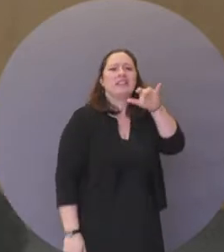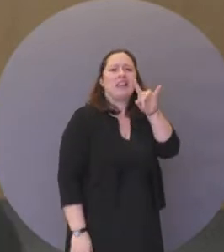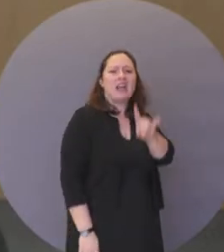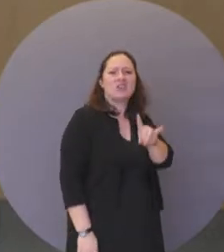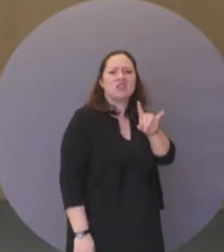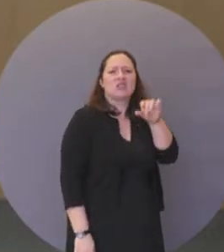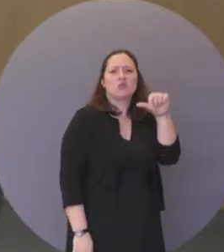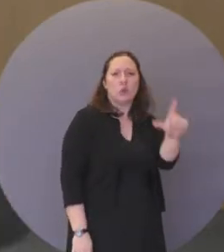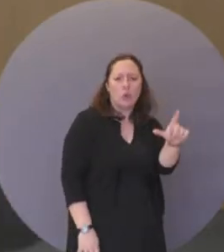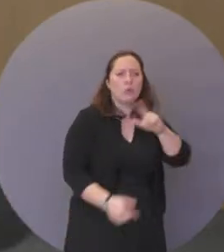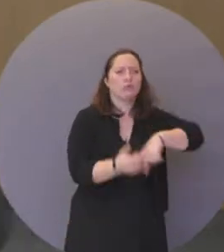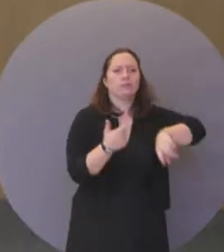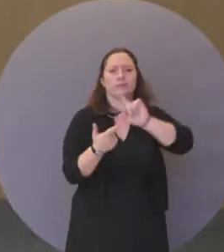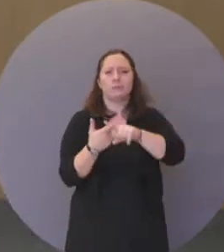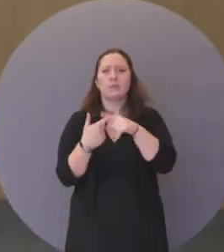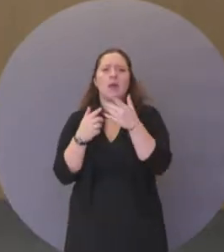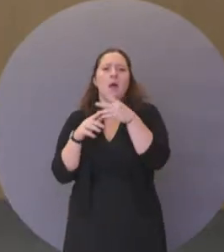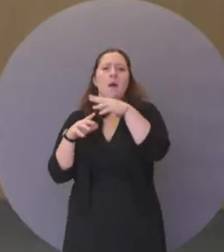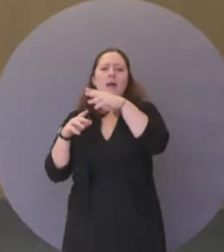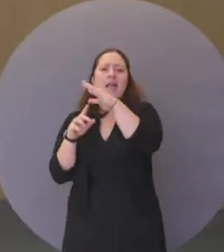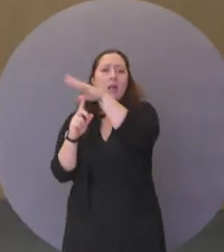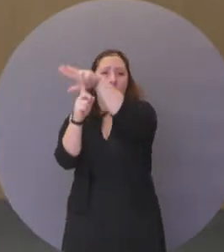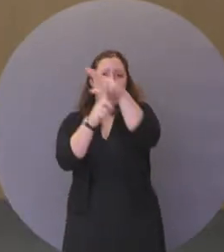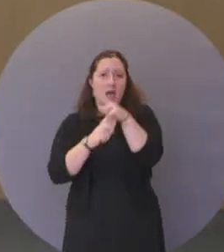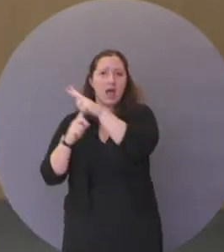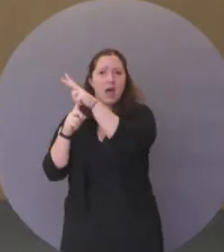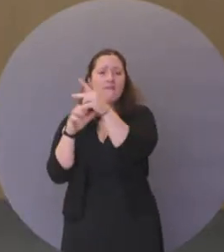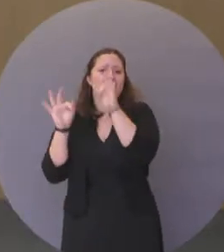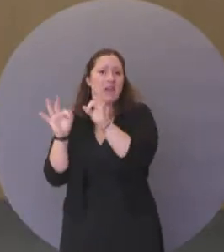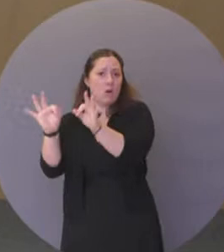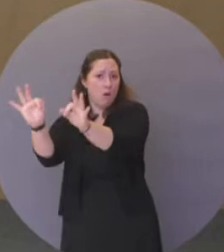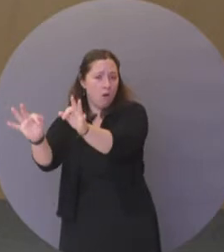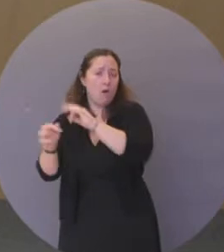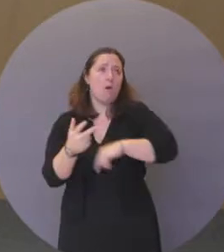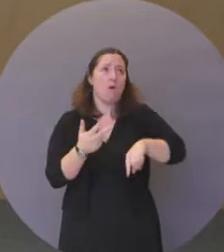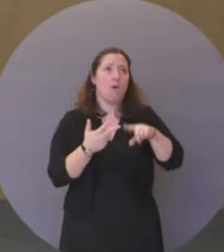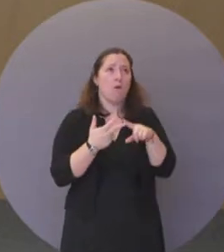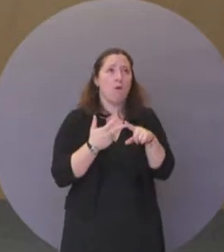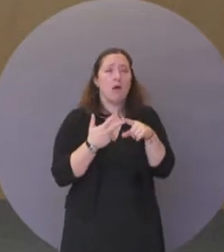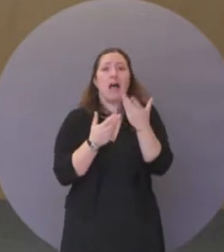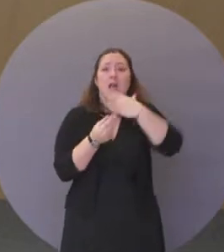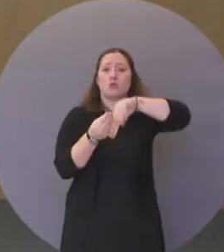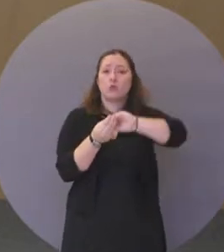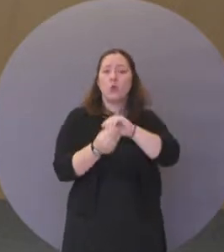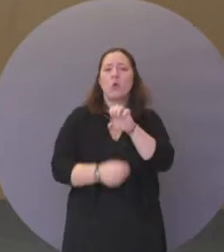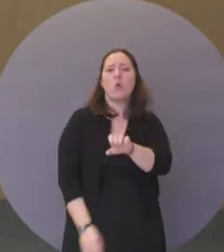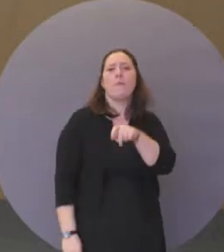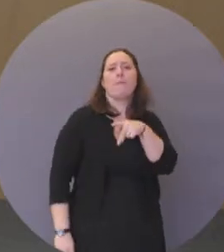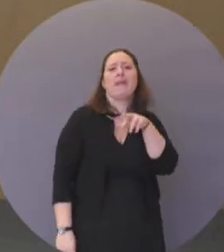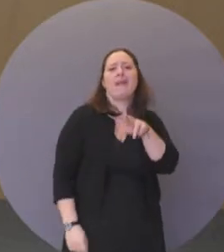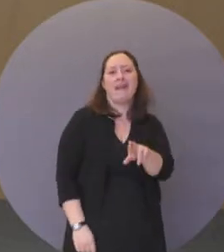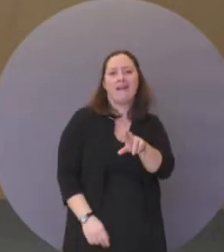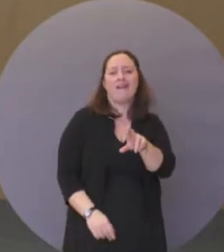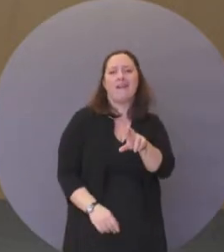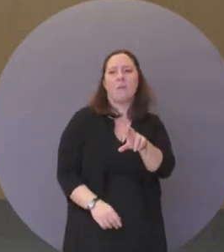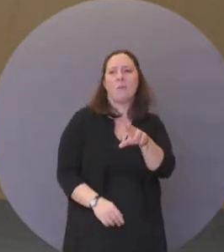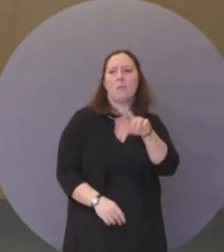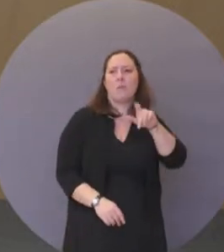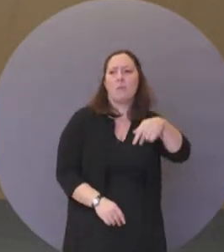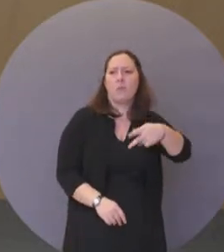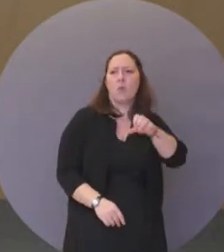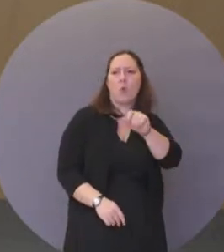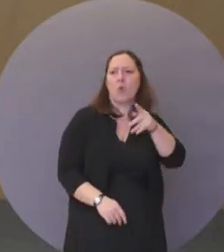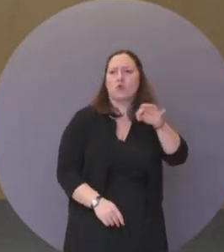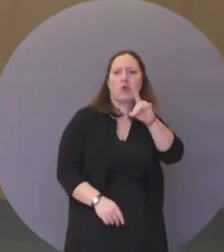parc éolien offshore de Fécamp mais également l'installation des deux tranches supplémentaires de pr appelli le département